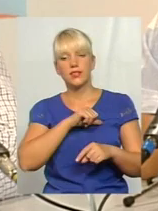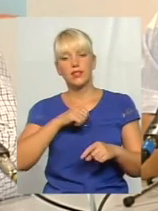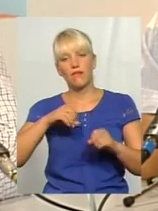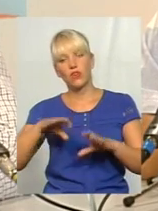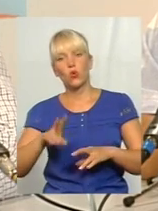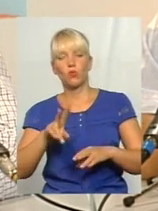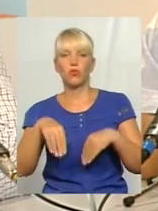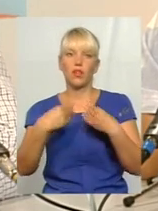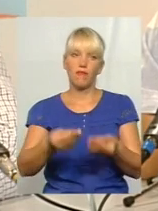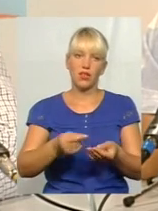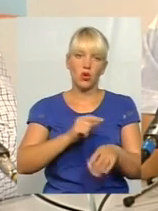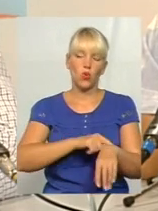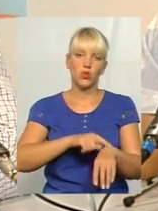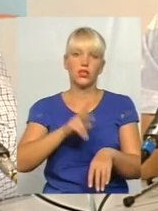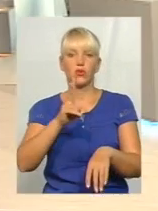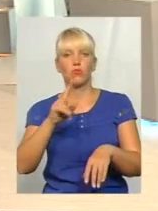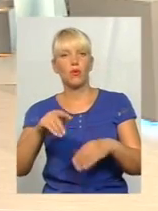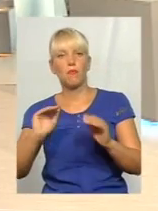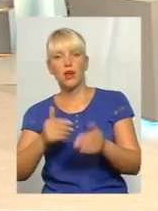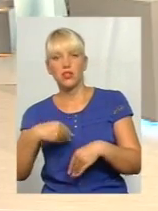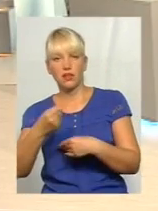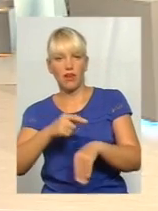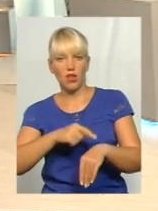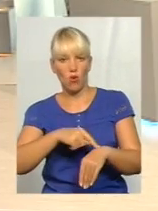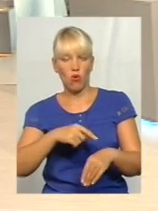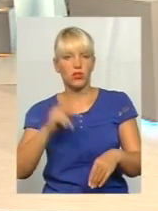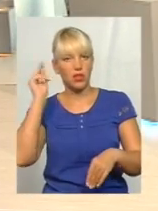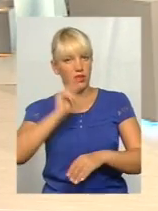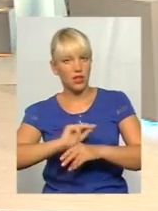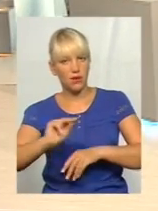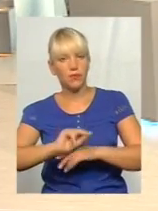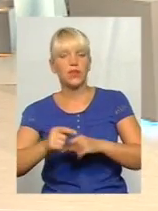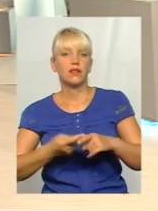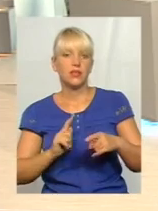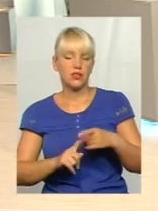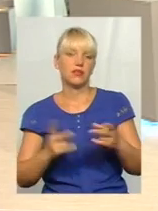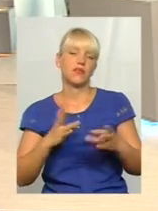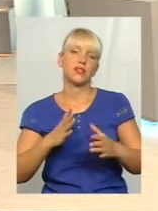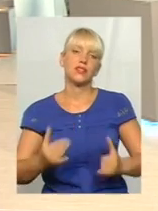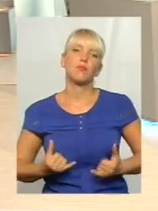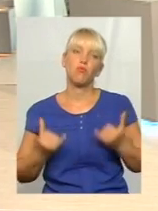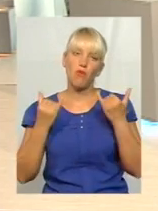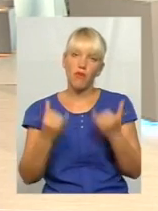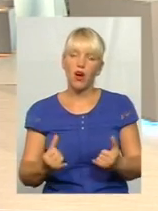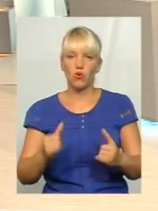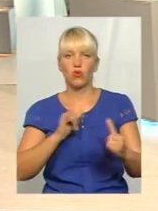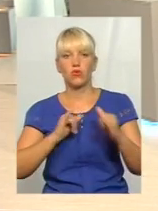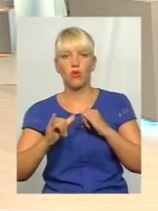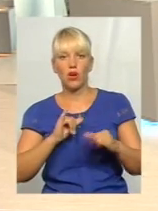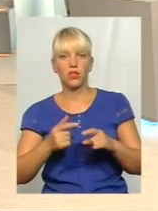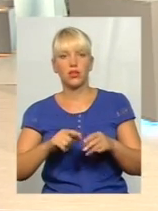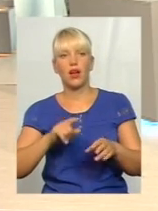давати години кому Більше давати кому менше давати давай Давайте будемо все ж таки З повагою і коректно характеризувати